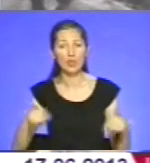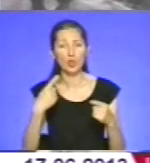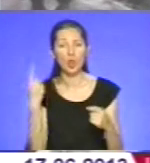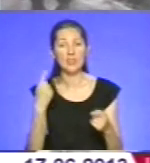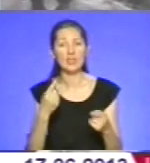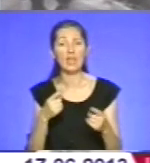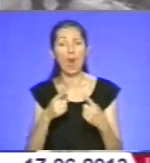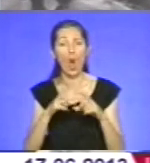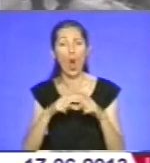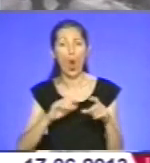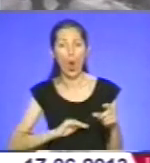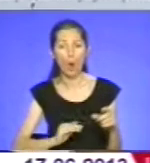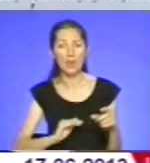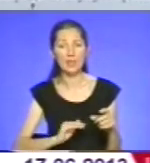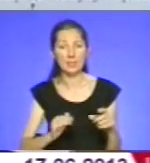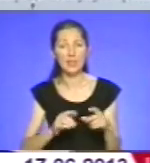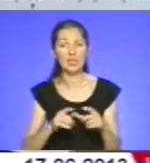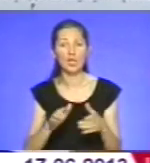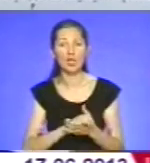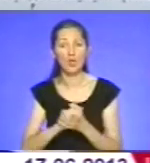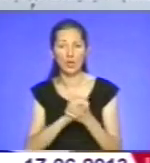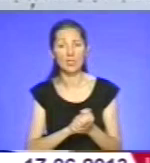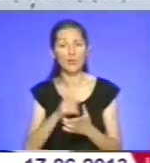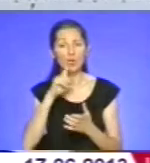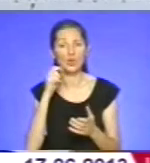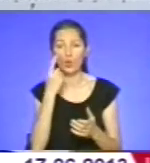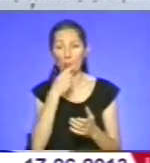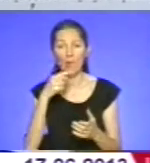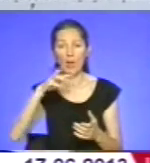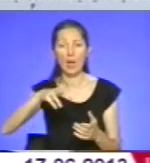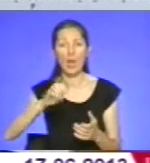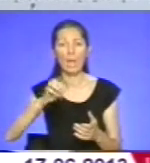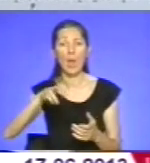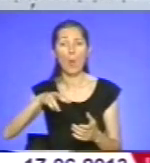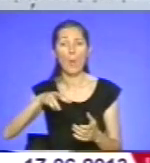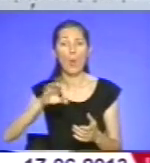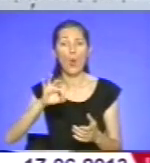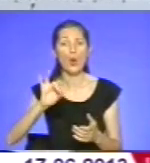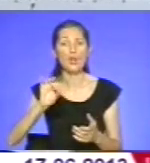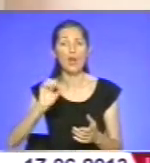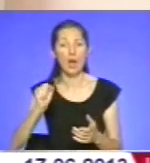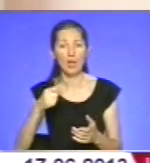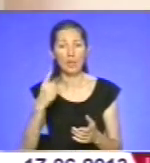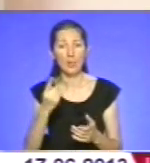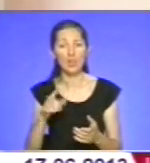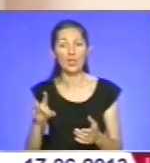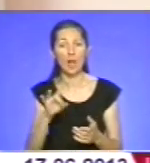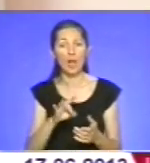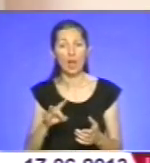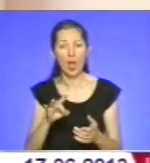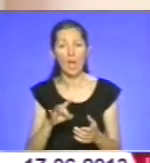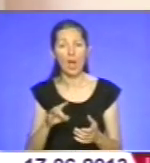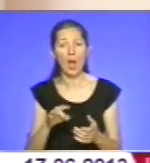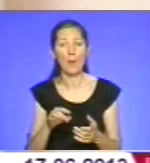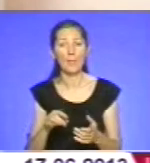української мови імені Тараса Шевченка, меморіалу, першої в Україні краєвої організації народного руху. Автор